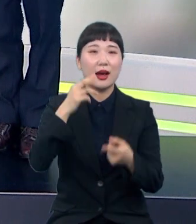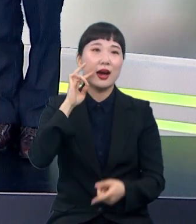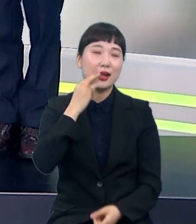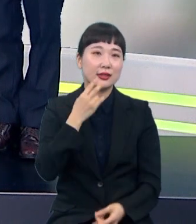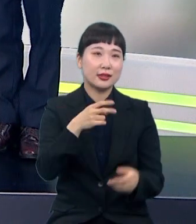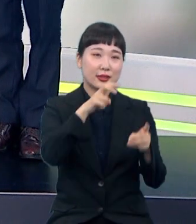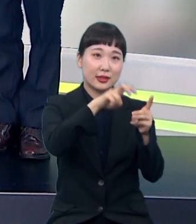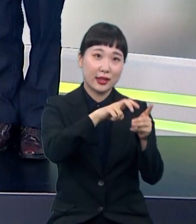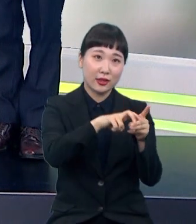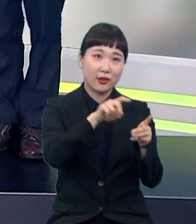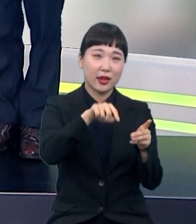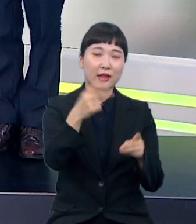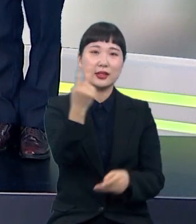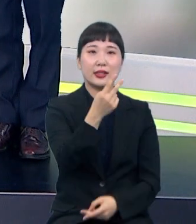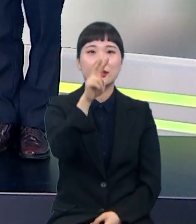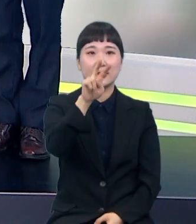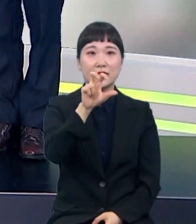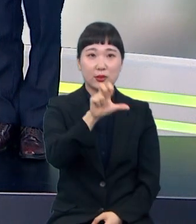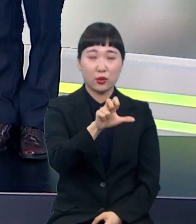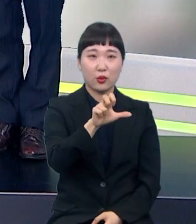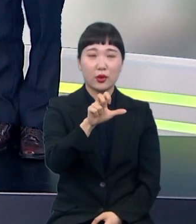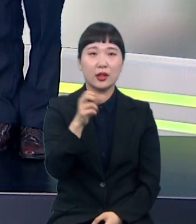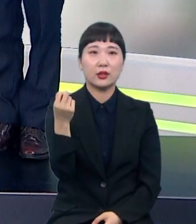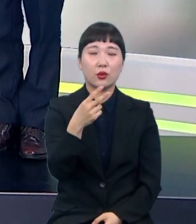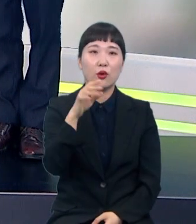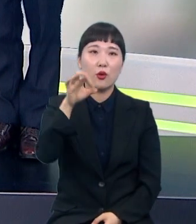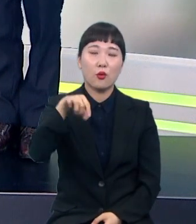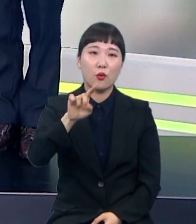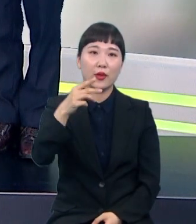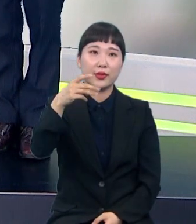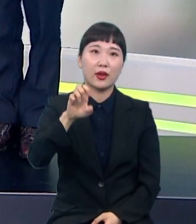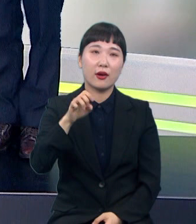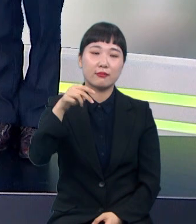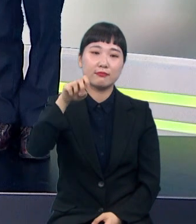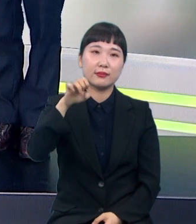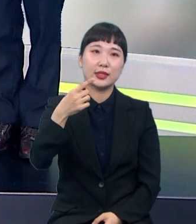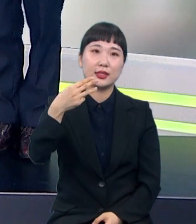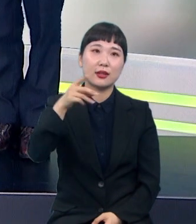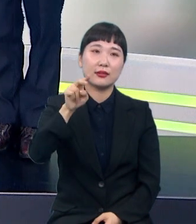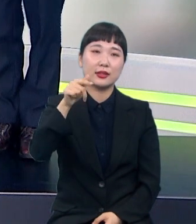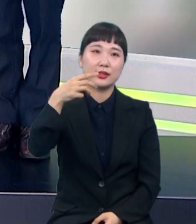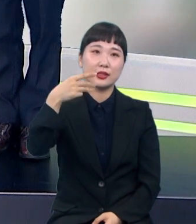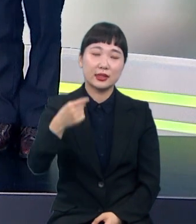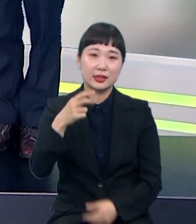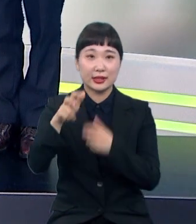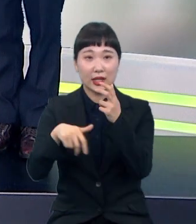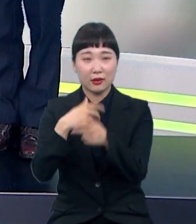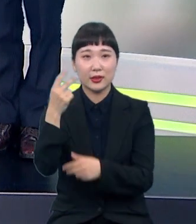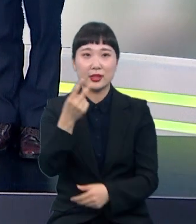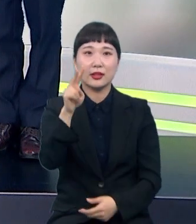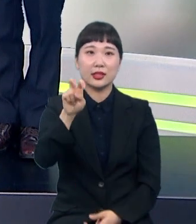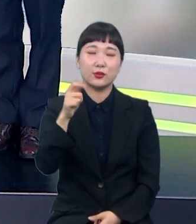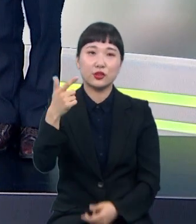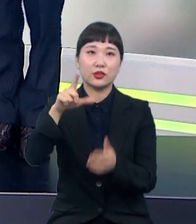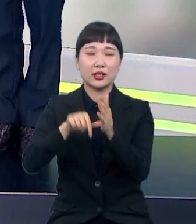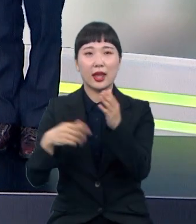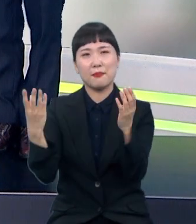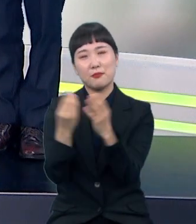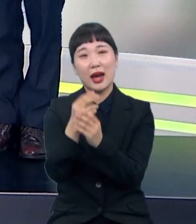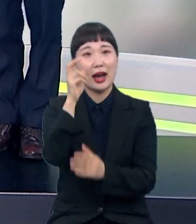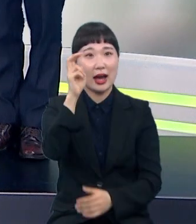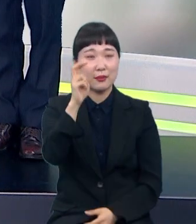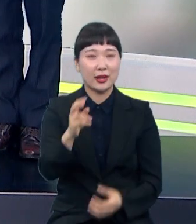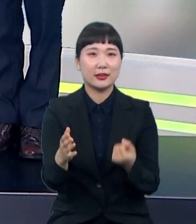사업은 2025년에, 워터프론트 조성 사업은 2027년에 완공될 예정입니다. 박남춘 인천시장은